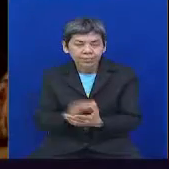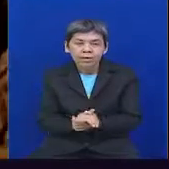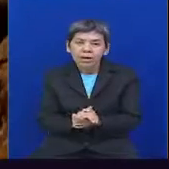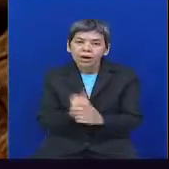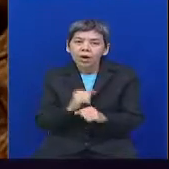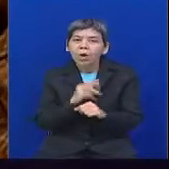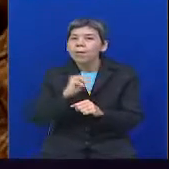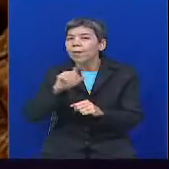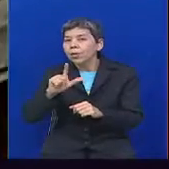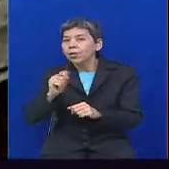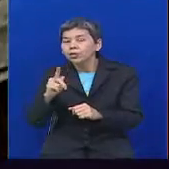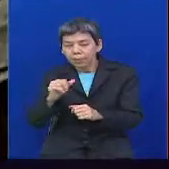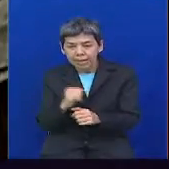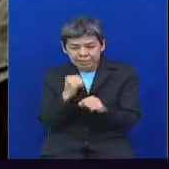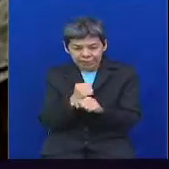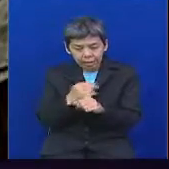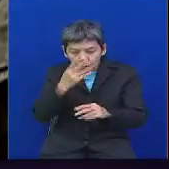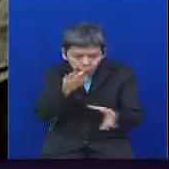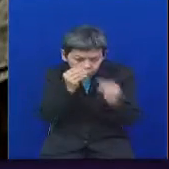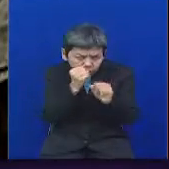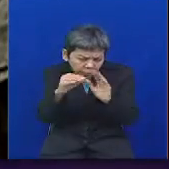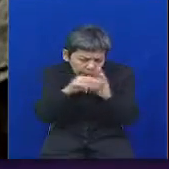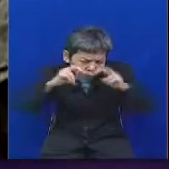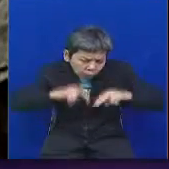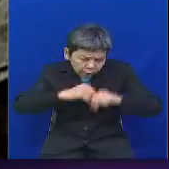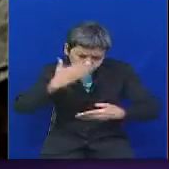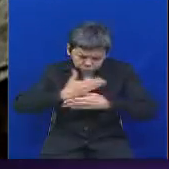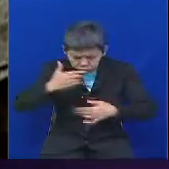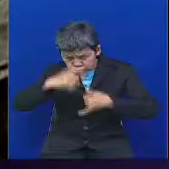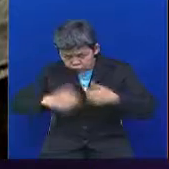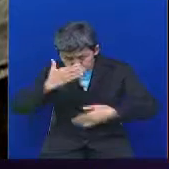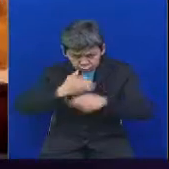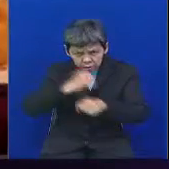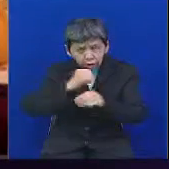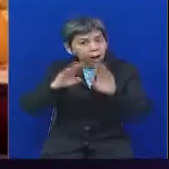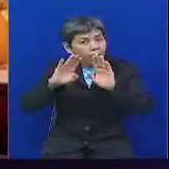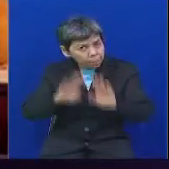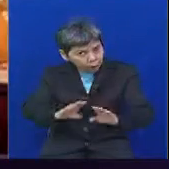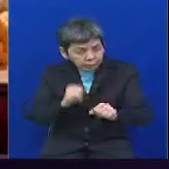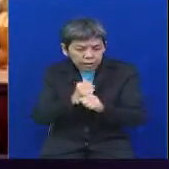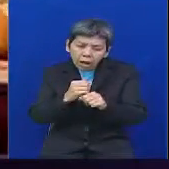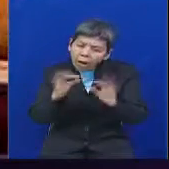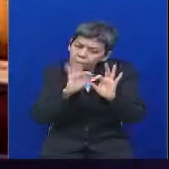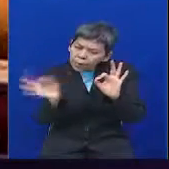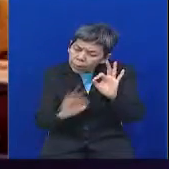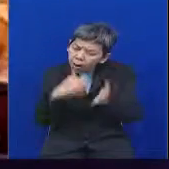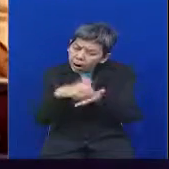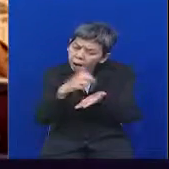ม่อมหลวงอุสุมาสุขสวัสดิ์เพื่อศึกษาข้อมูลและวิเคราะห์ผู้กำกับภาพยนตร์รูปแบบโครงสร้างวิธีการเ